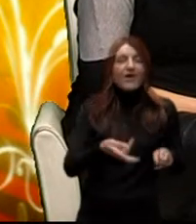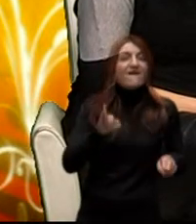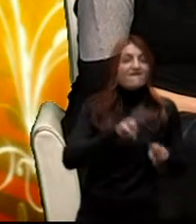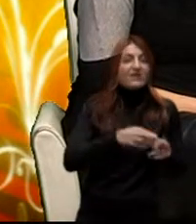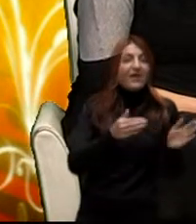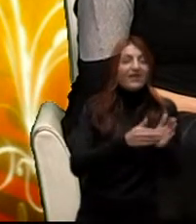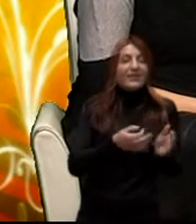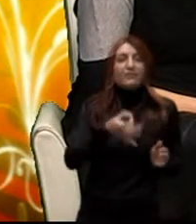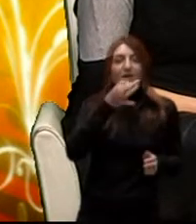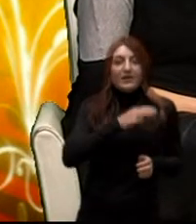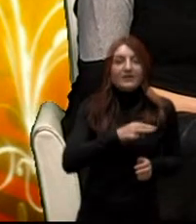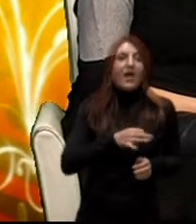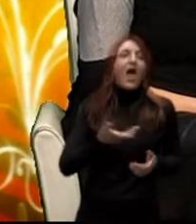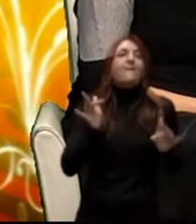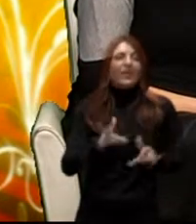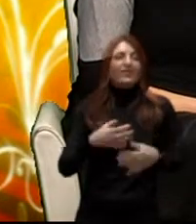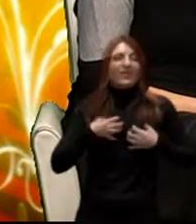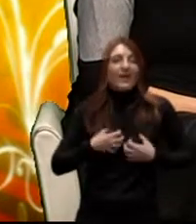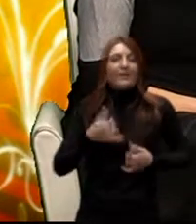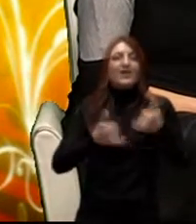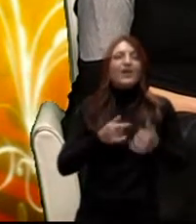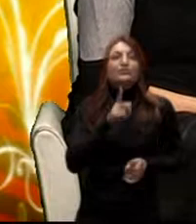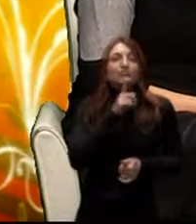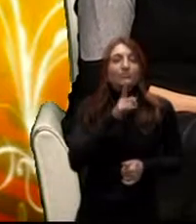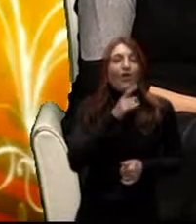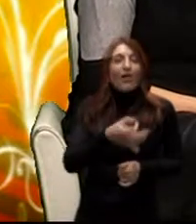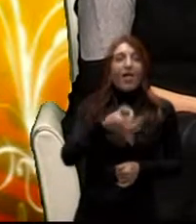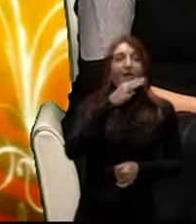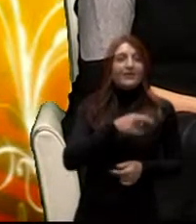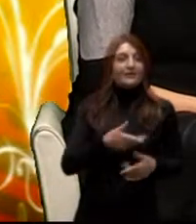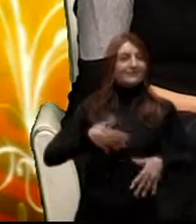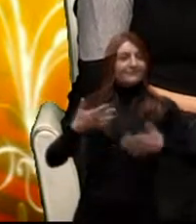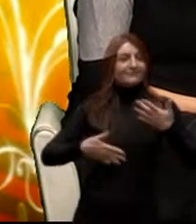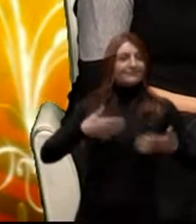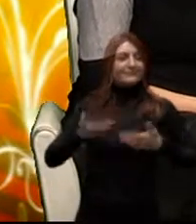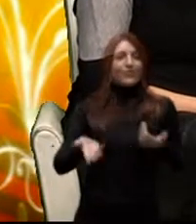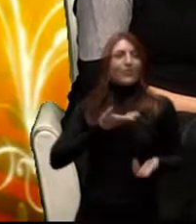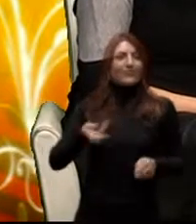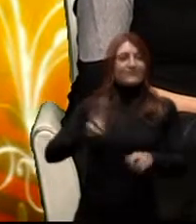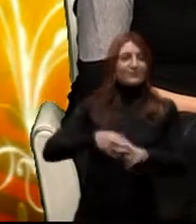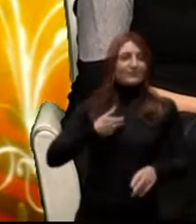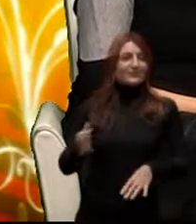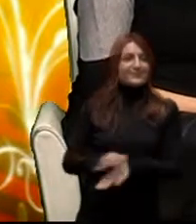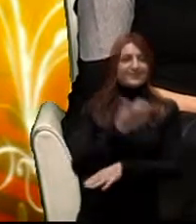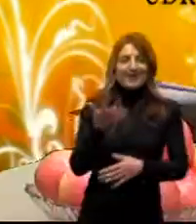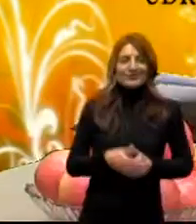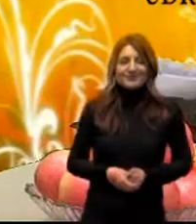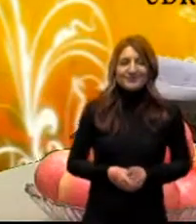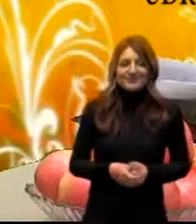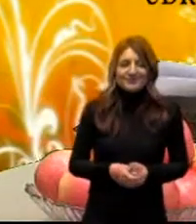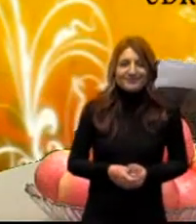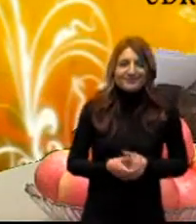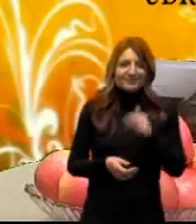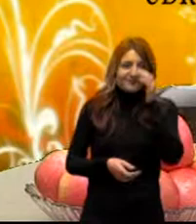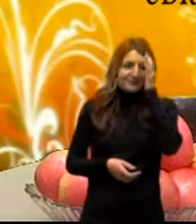pomogli antidepresivi ili čokolada. Da. Jel čokolada digne hormone sreće? Da, ali da